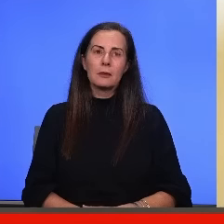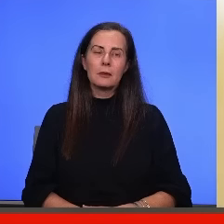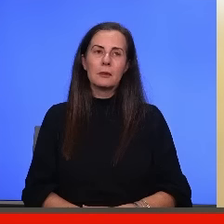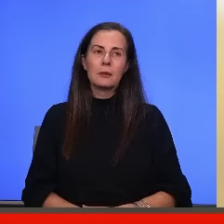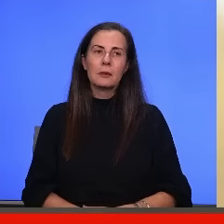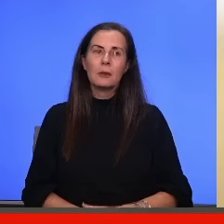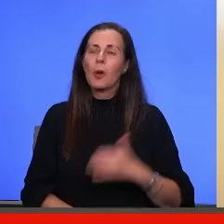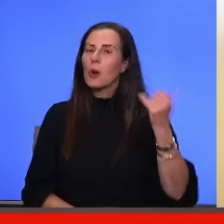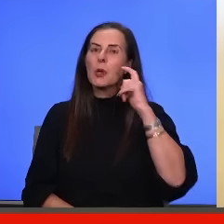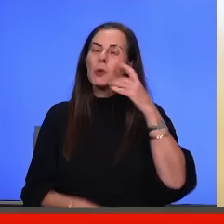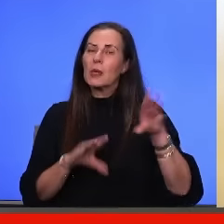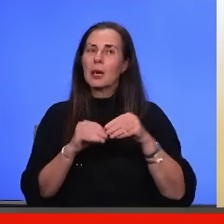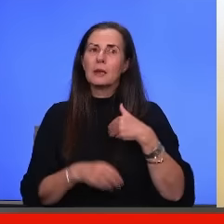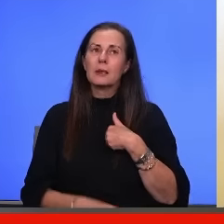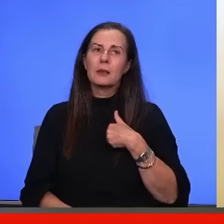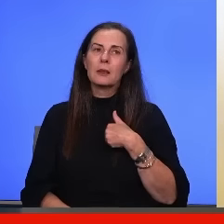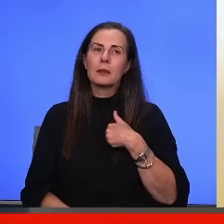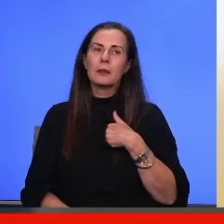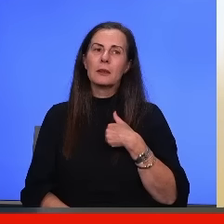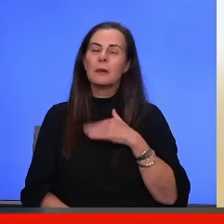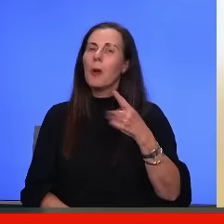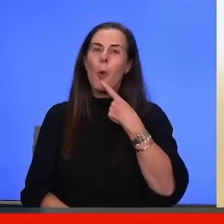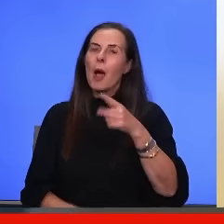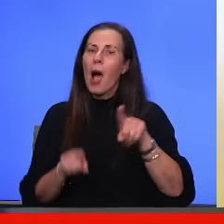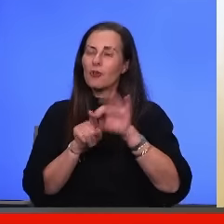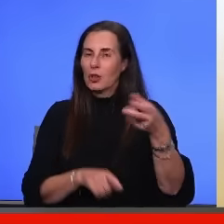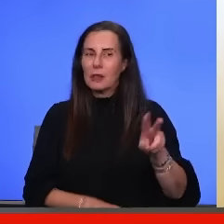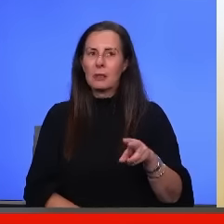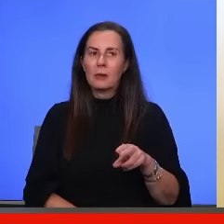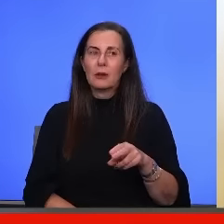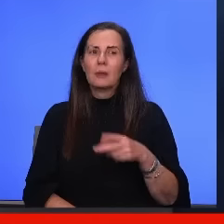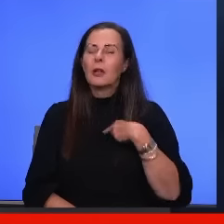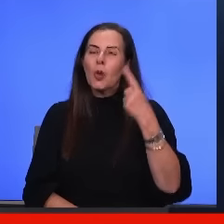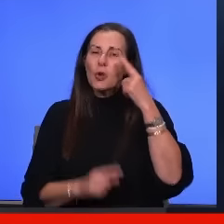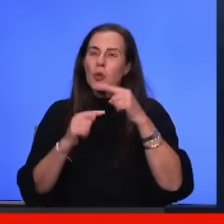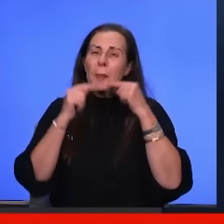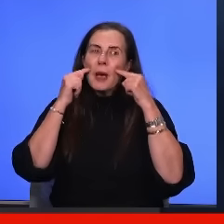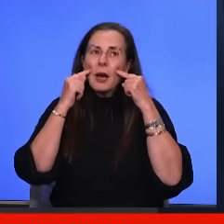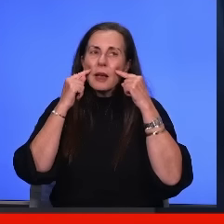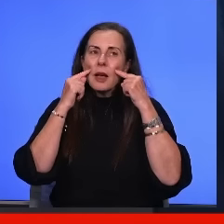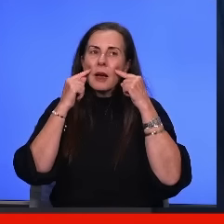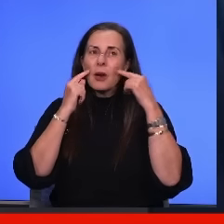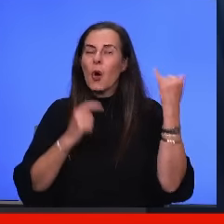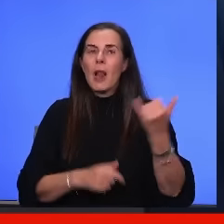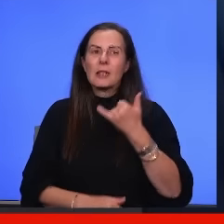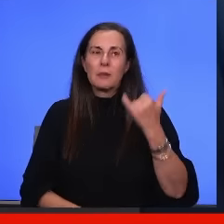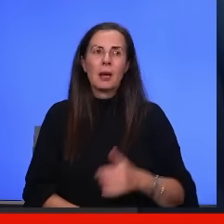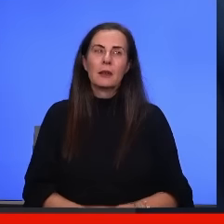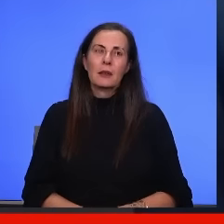צוחק איתי כל הזמן. מה הוא אומר? אני רק רואה אותו מחייך. רק רואה אותו מחייך כל הזמן.